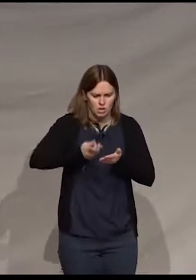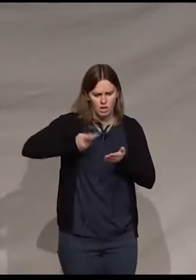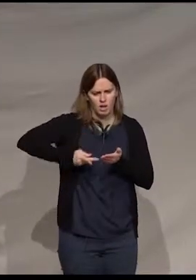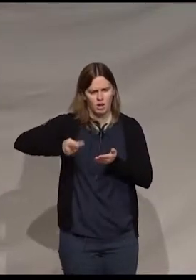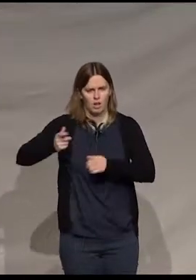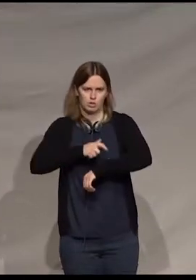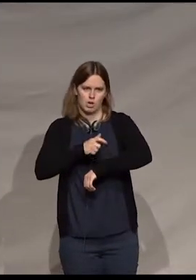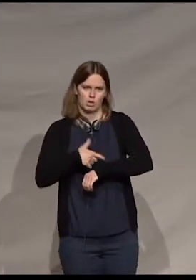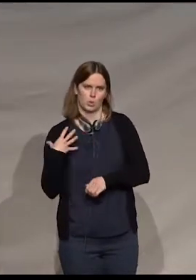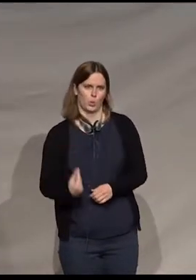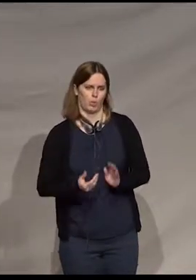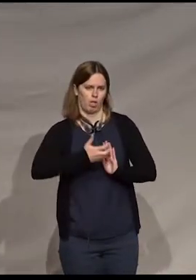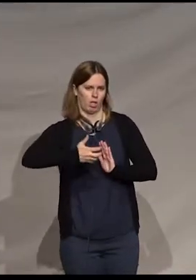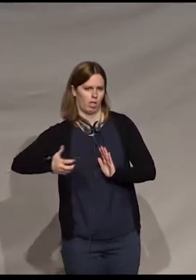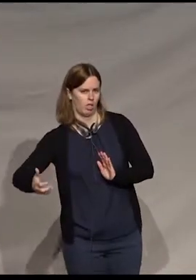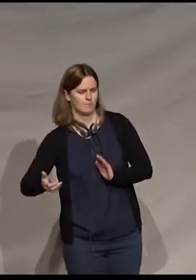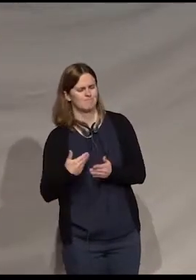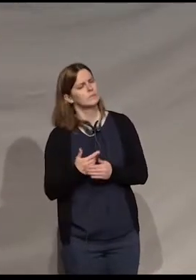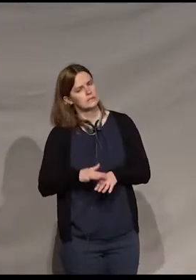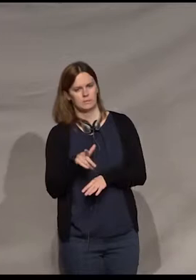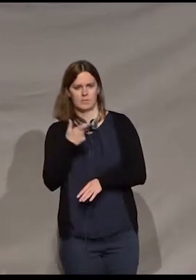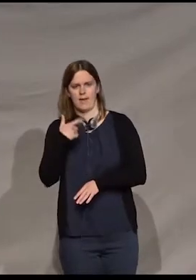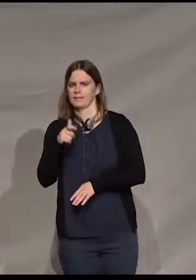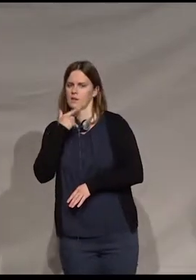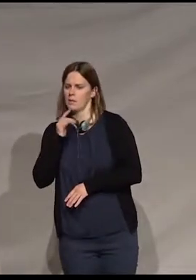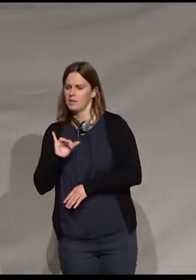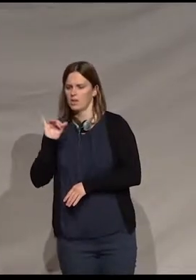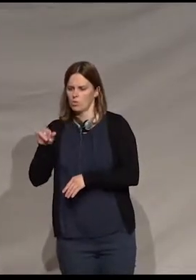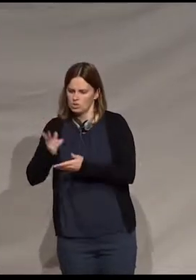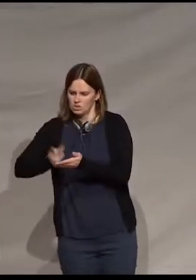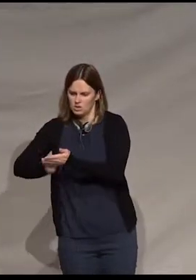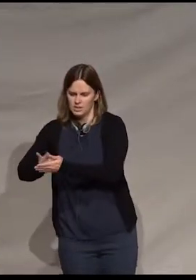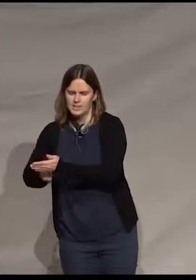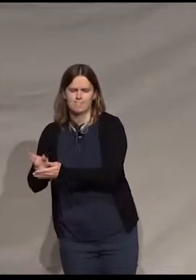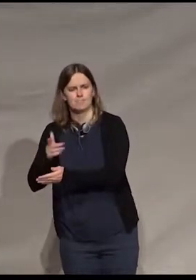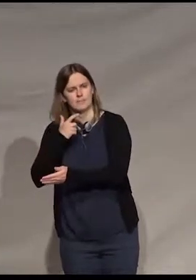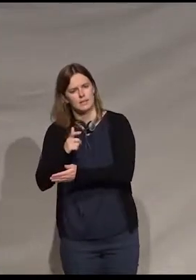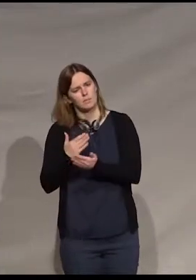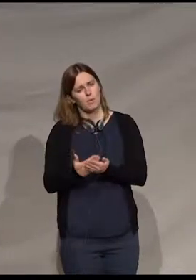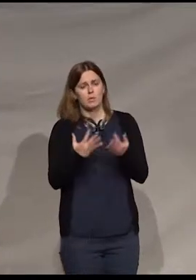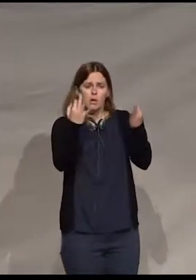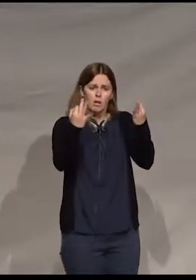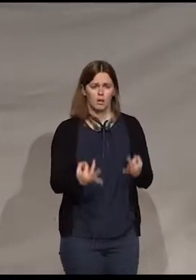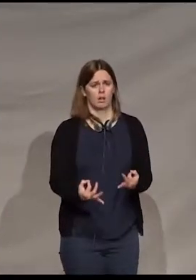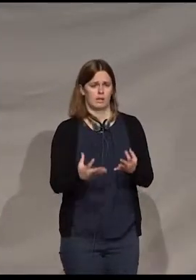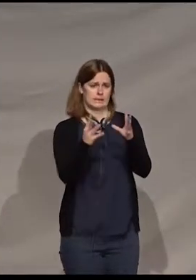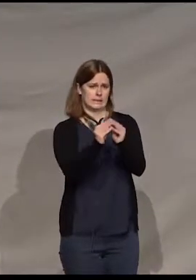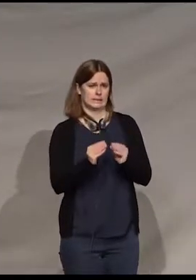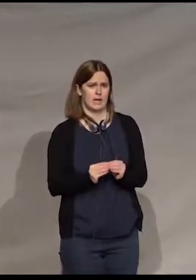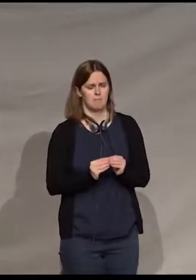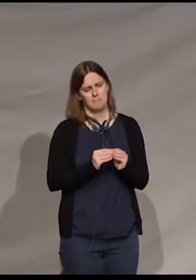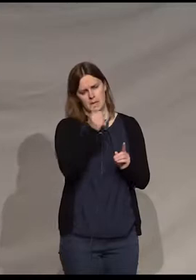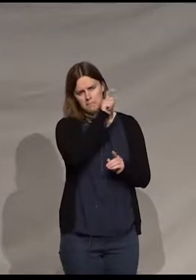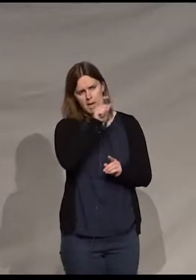jakoukoliv pomůcku. My jsme přišli prostě s konceptem, který se nazývá chytrá asistence. A představte si, že my